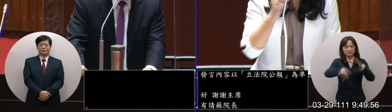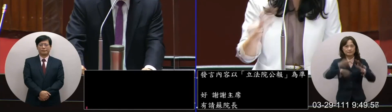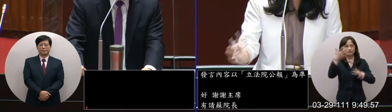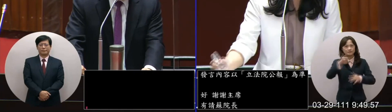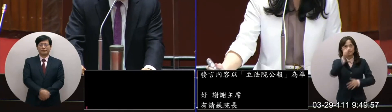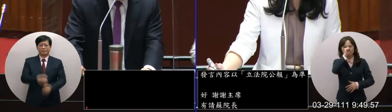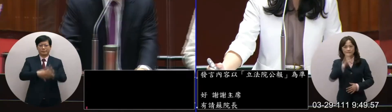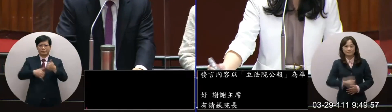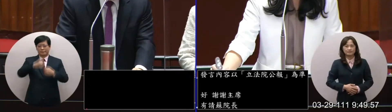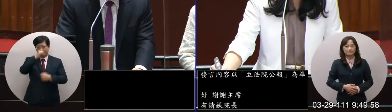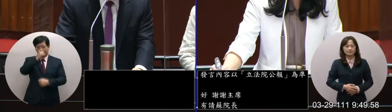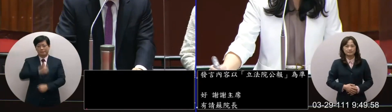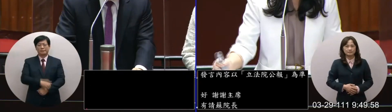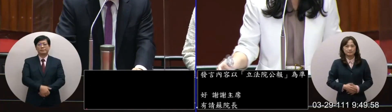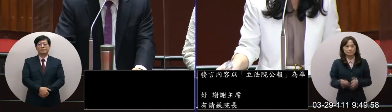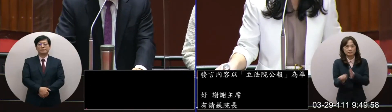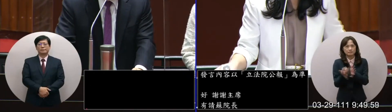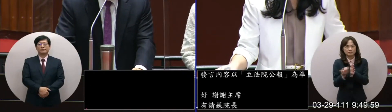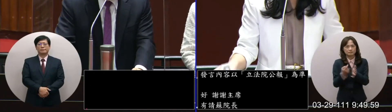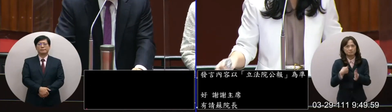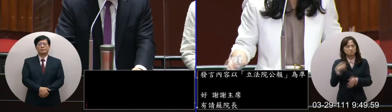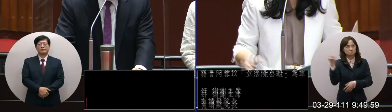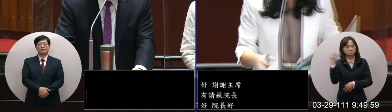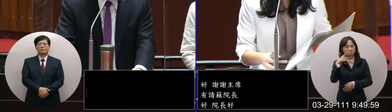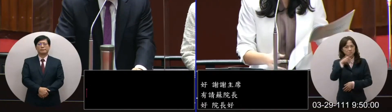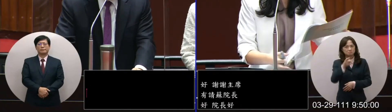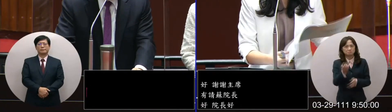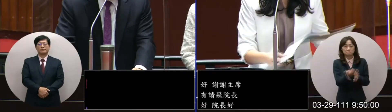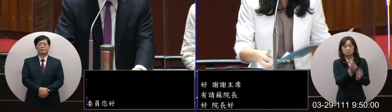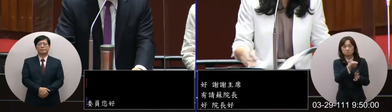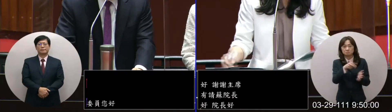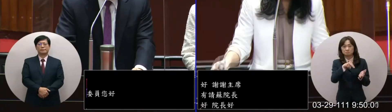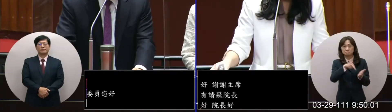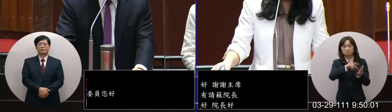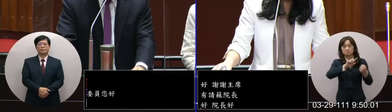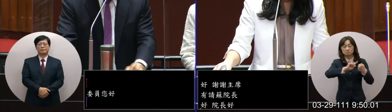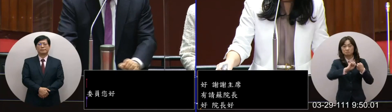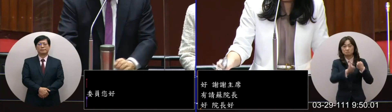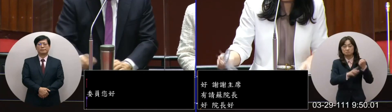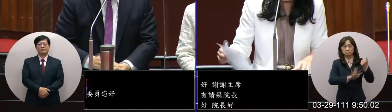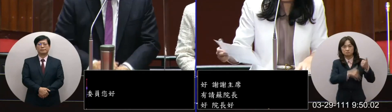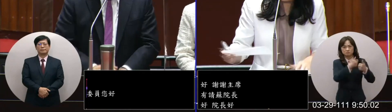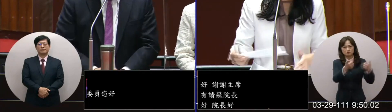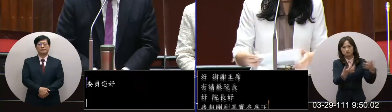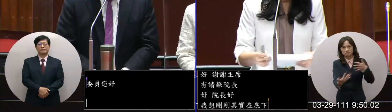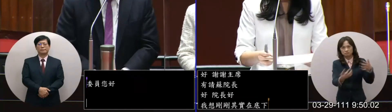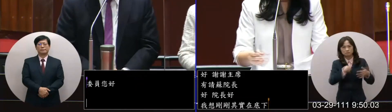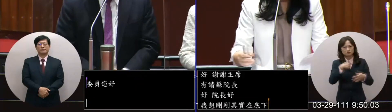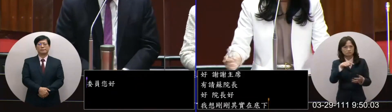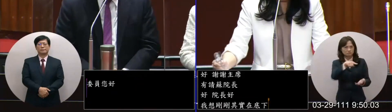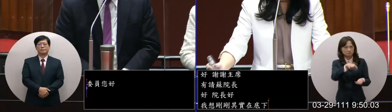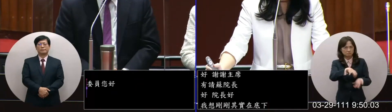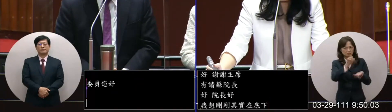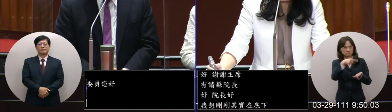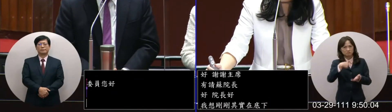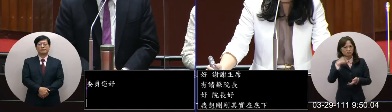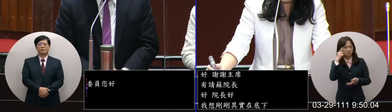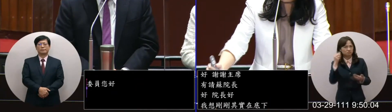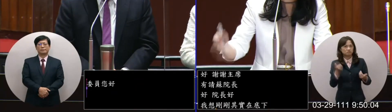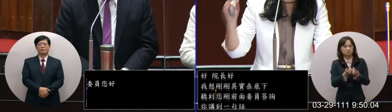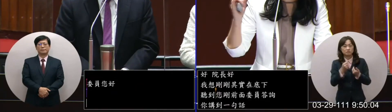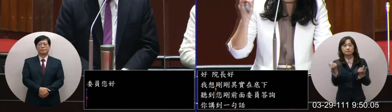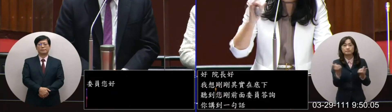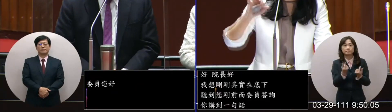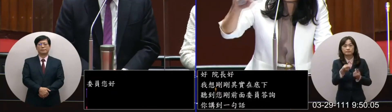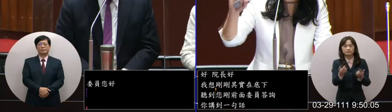院长好。 喂，你 好。我想刚刚其实在底下听到您跟前面委员的答询哦，您讲到一句话，我觉得非常的不认同。您刚刚讲到说这个